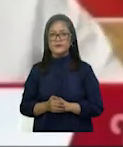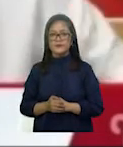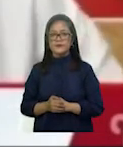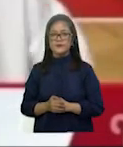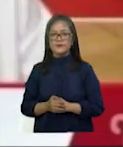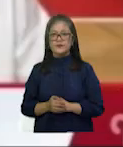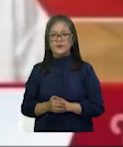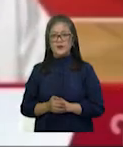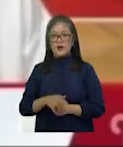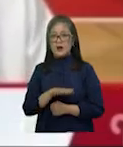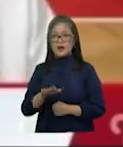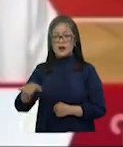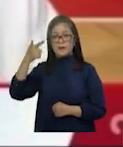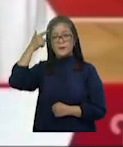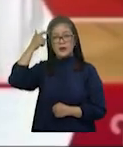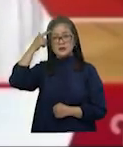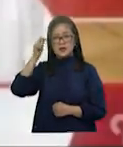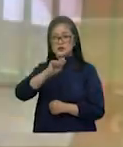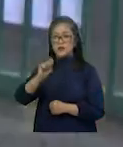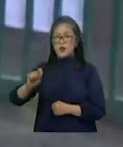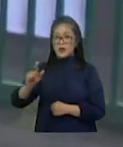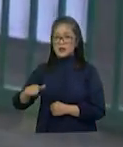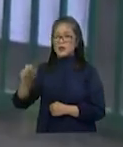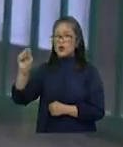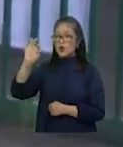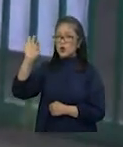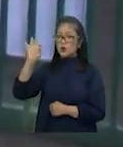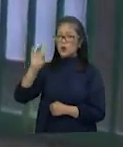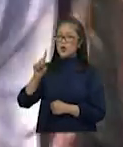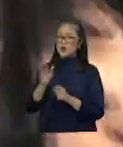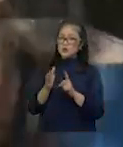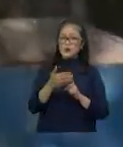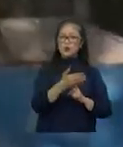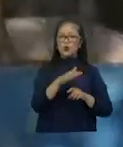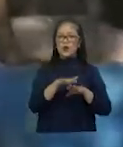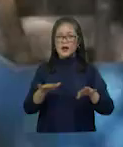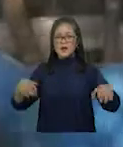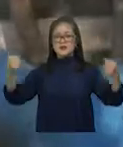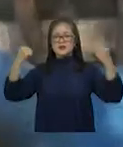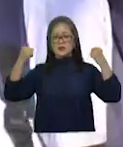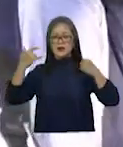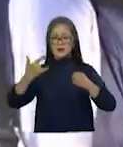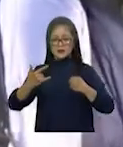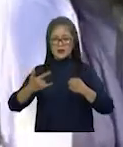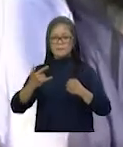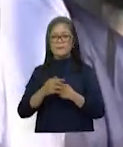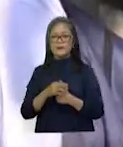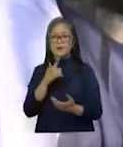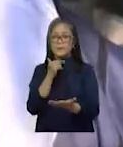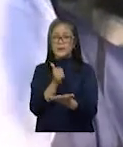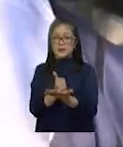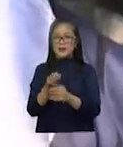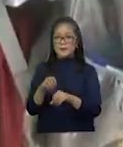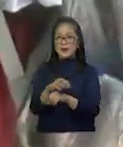Kembalinya anak belajar di sekolah membuat orang tua harus ekstra memberikan perlindungan agar anak tetap sehat. Penting menerapkan perilaku